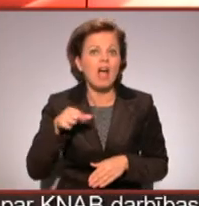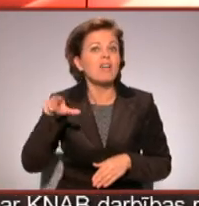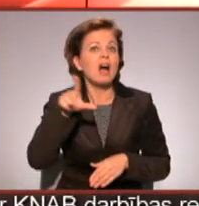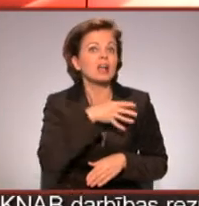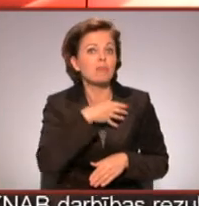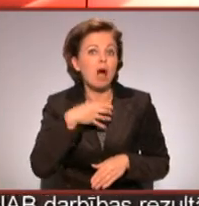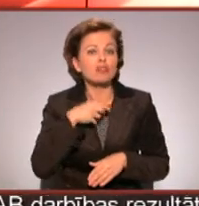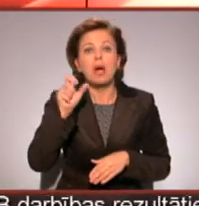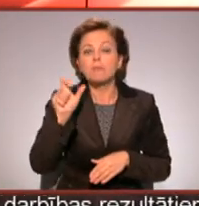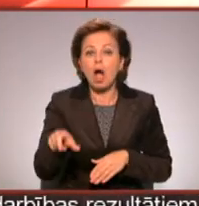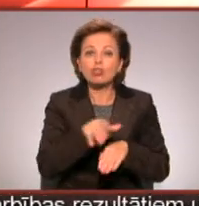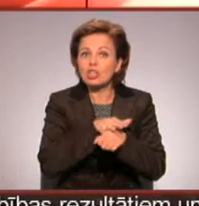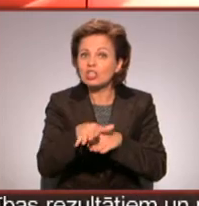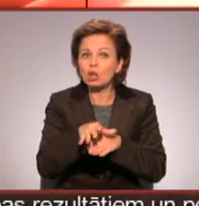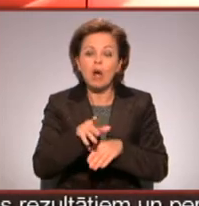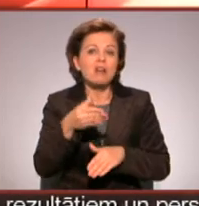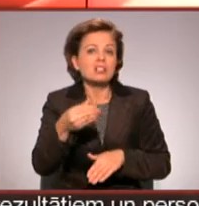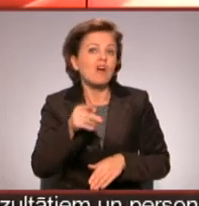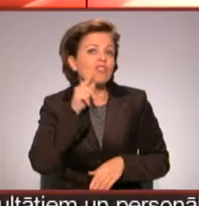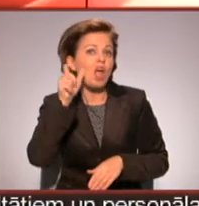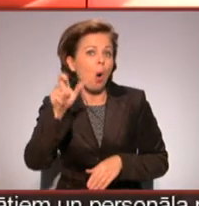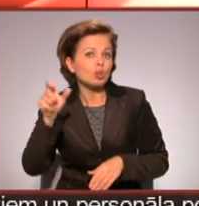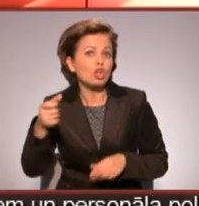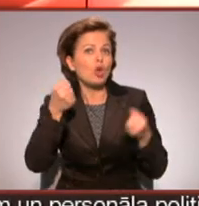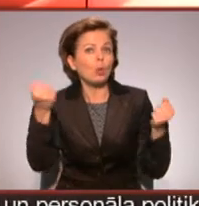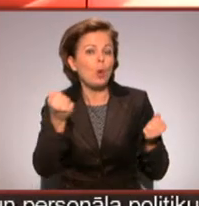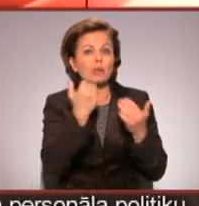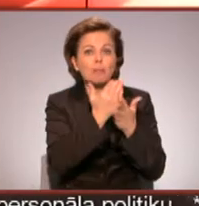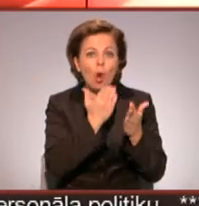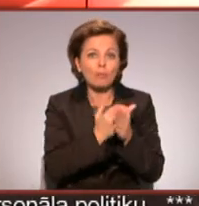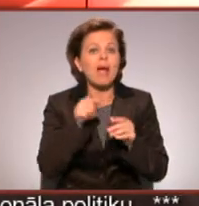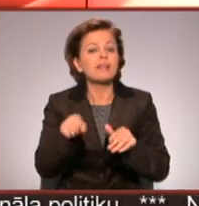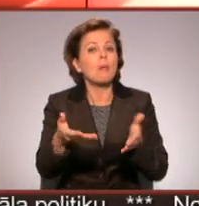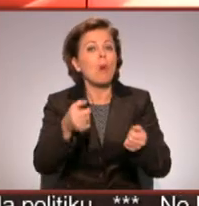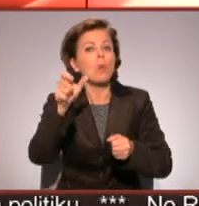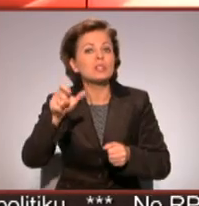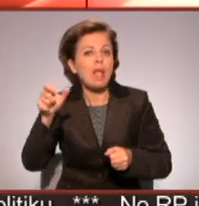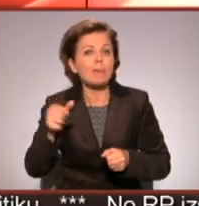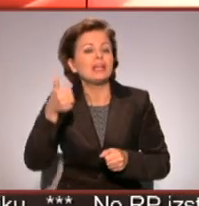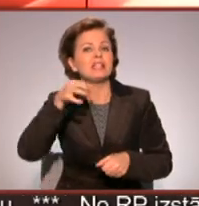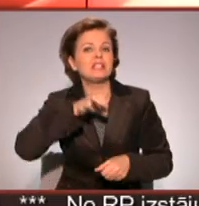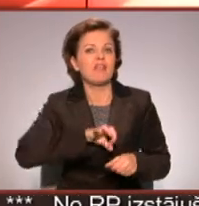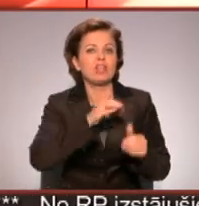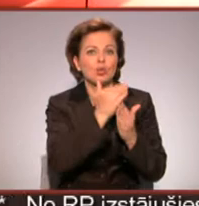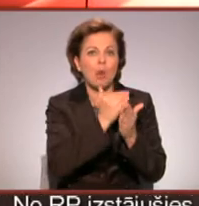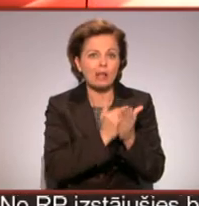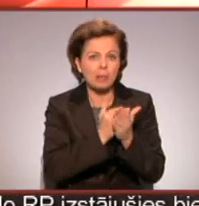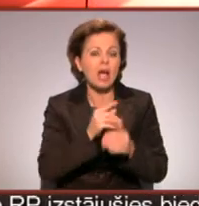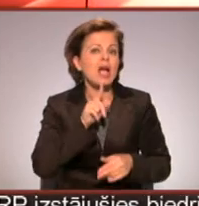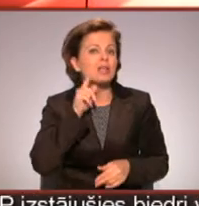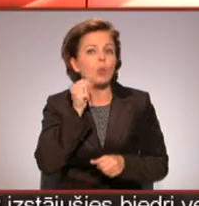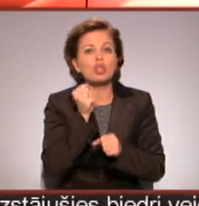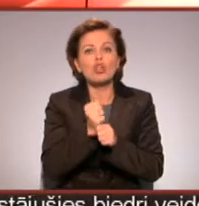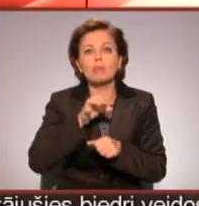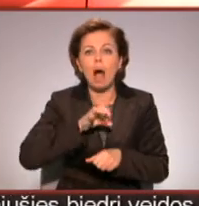savu jauniešu nodarbinātības programmu. Tajās uzņēmējiem ir krietni izdevīgāk noteikumi, proti jauniešu darba alga tiek izmaksāta 100%